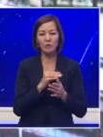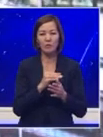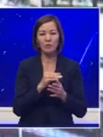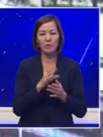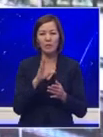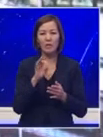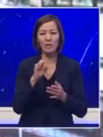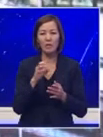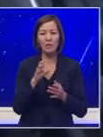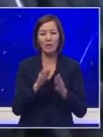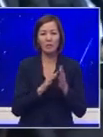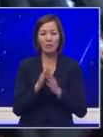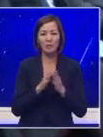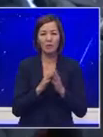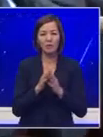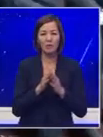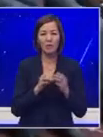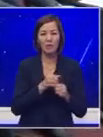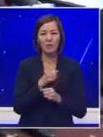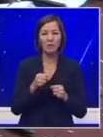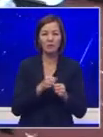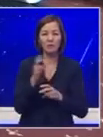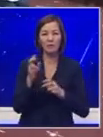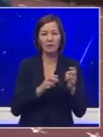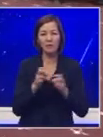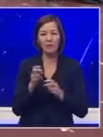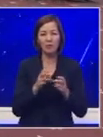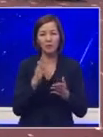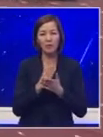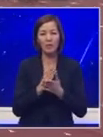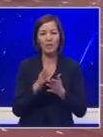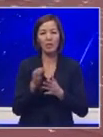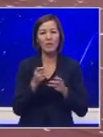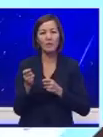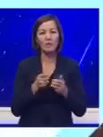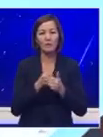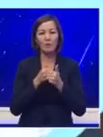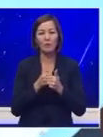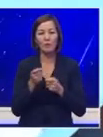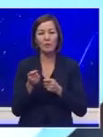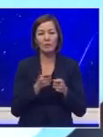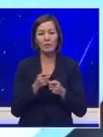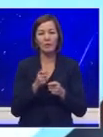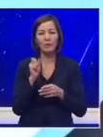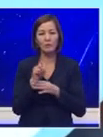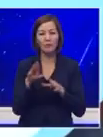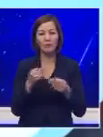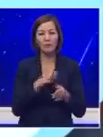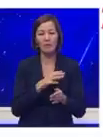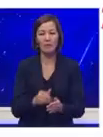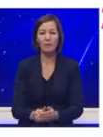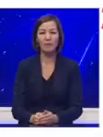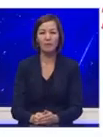Есік жеміс-жидек консерві зауыты. Ол бойынша орынбасарлары мен аудан әкімі басқарма басшыларына тапсырма берді.